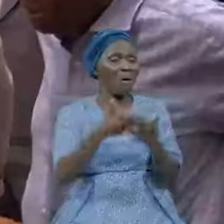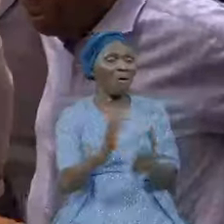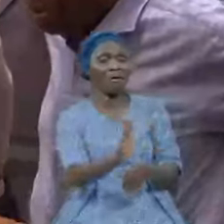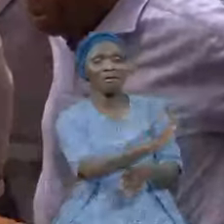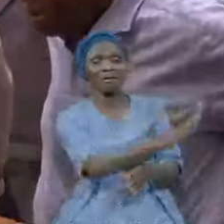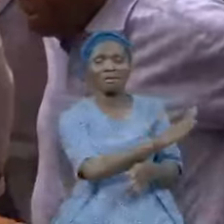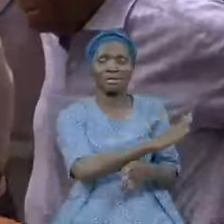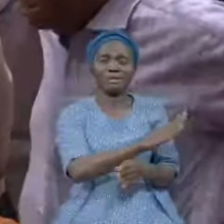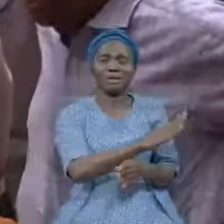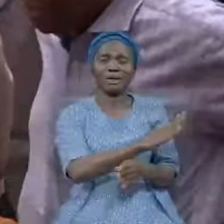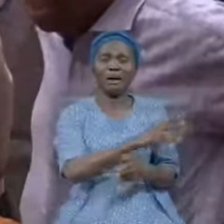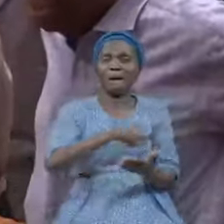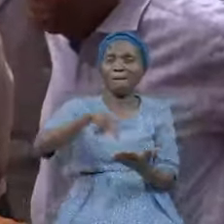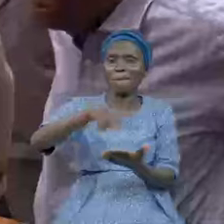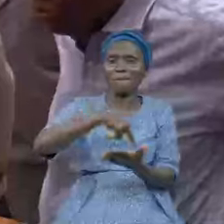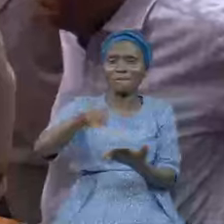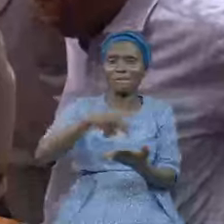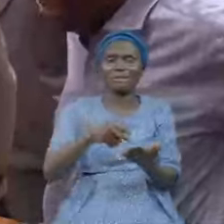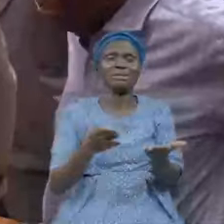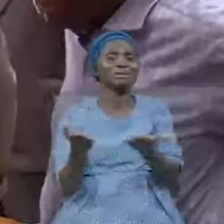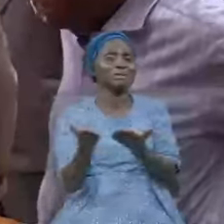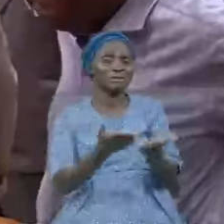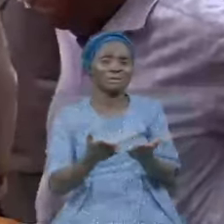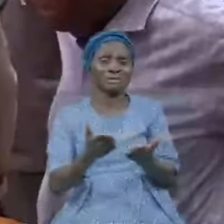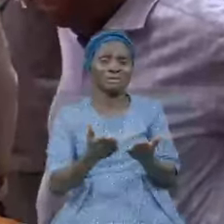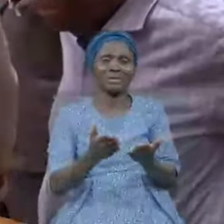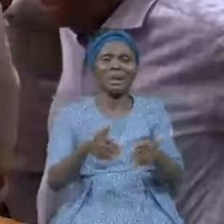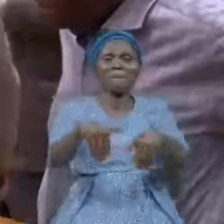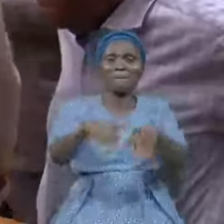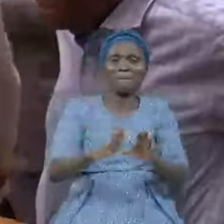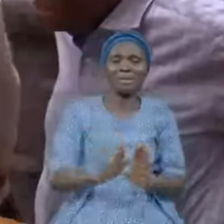tous leurs obsèques, comment ils le font,